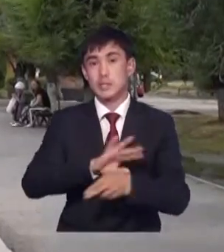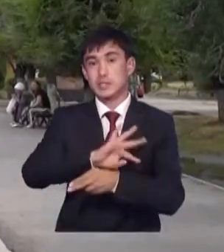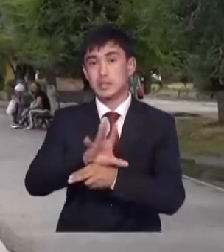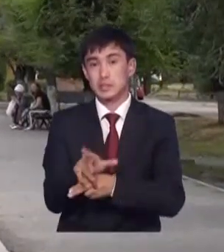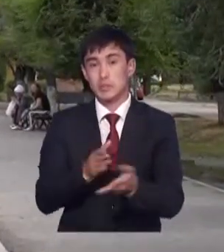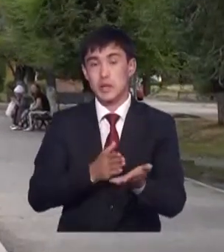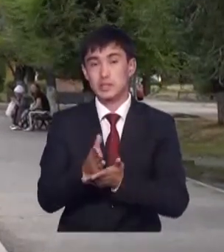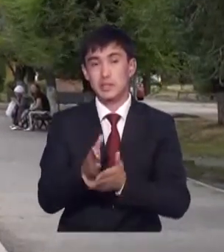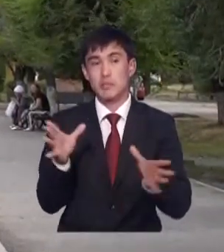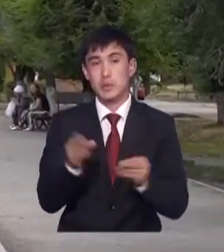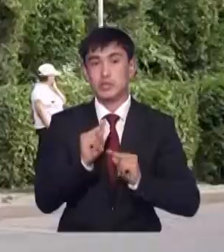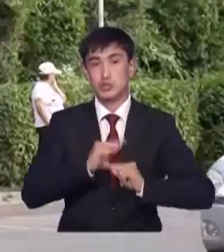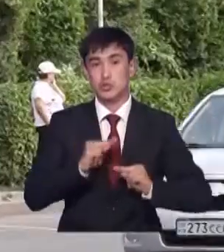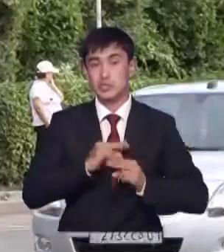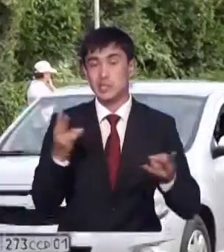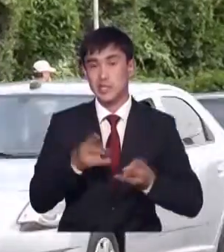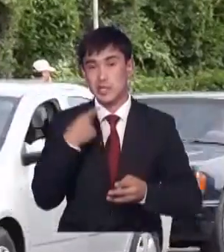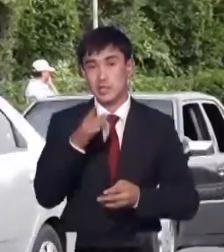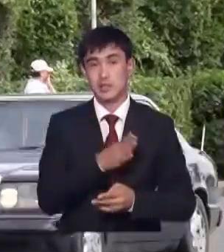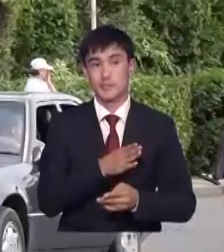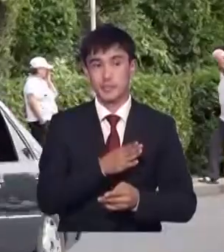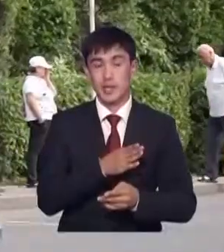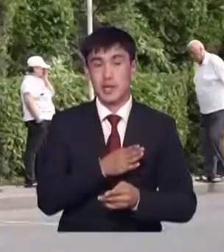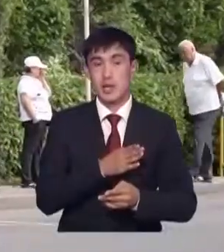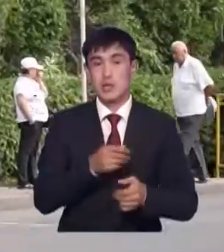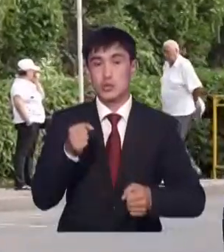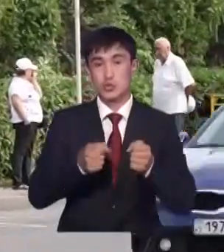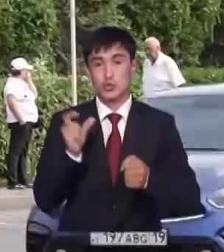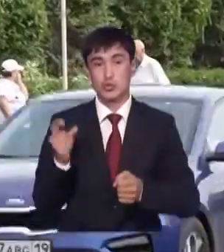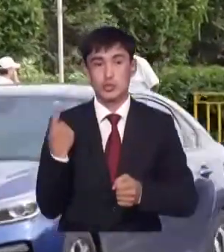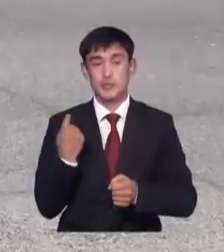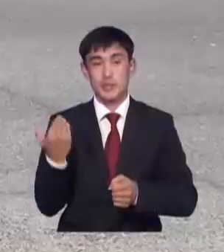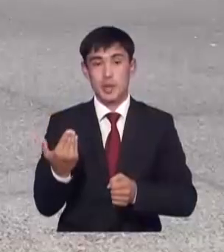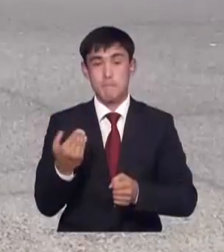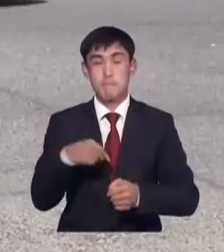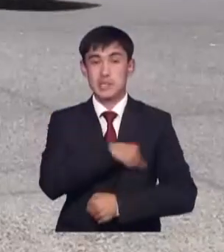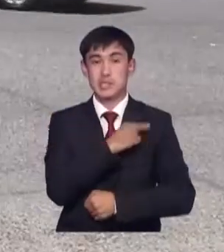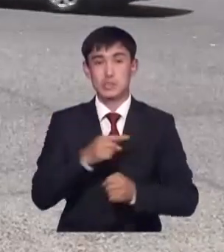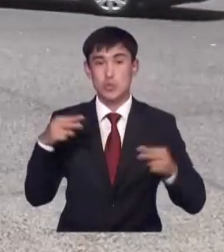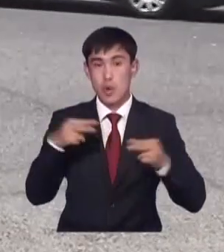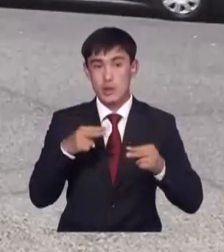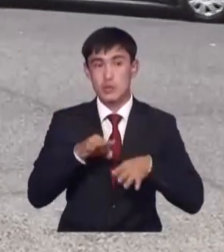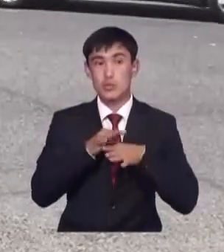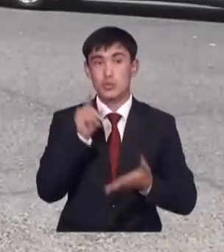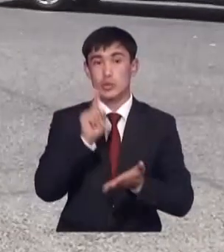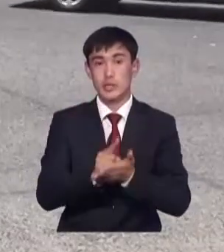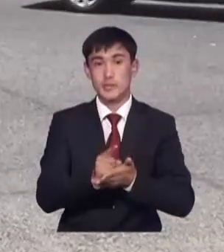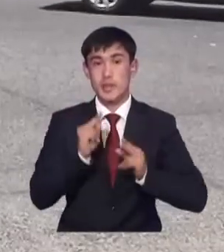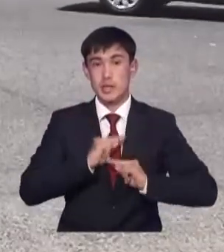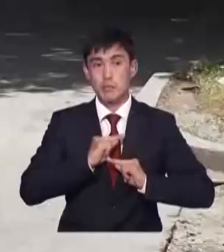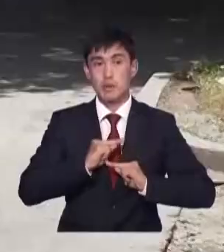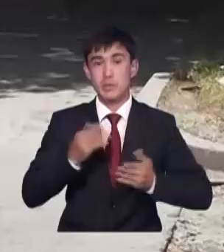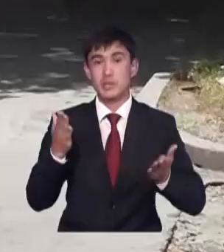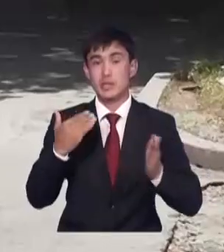етуге бағытталған бірлескен жұмыстың қажет екендігін атап өтті. Енді жүргізуші жолға шығар алдында медициналық куәландырудан өту керек. Еңбек пен